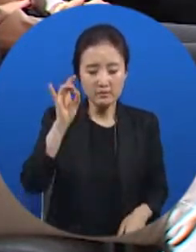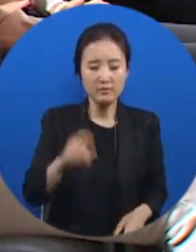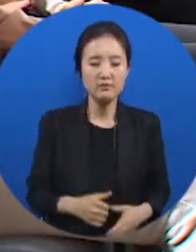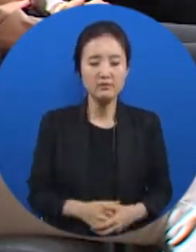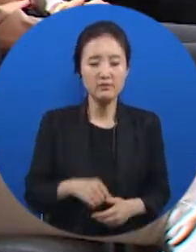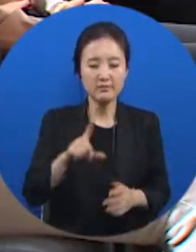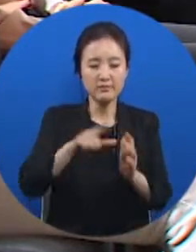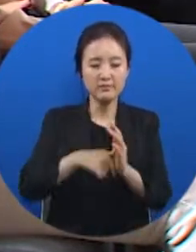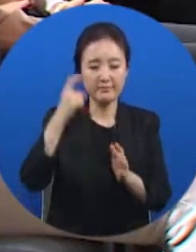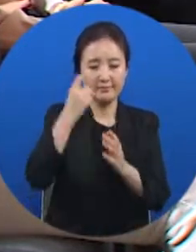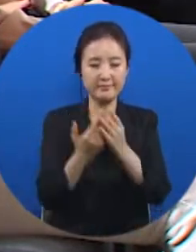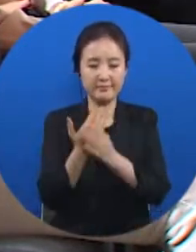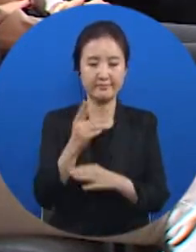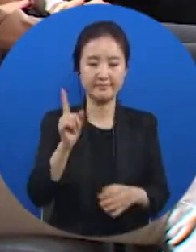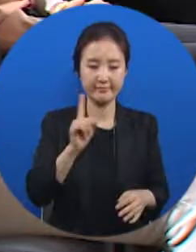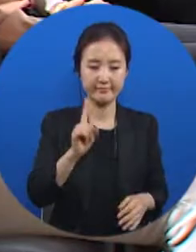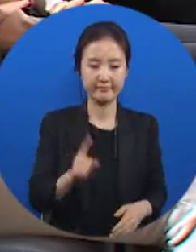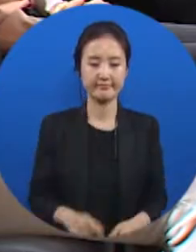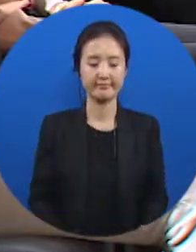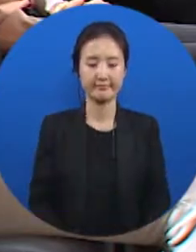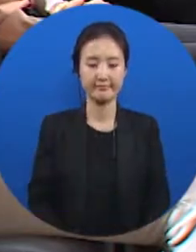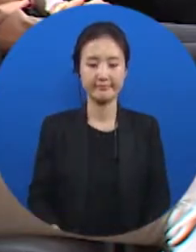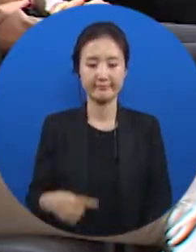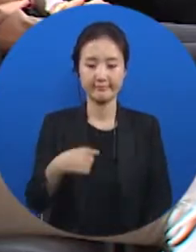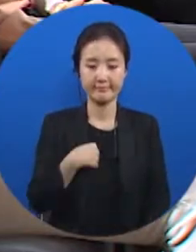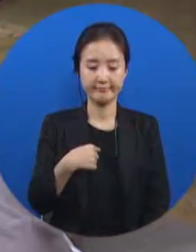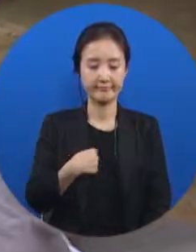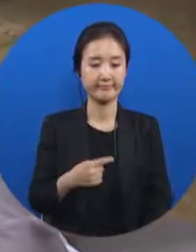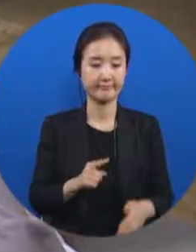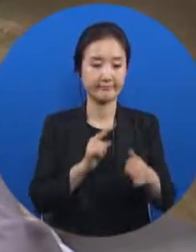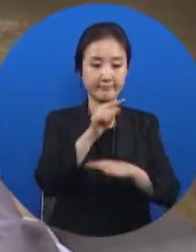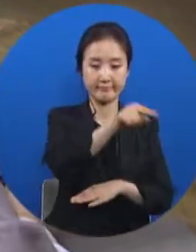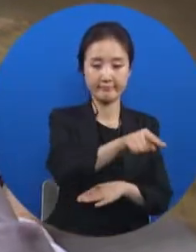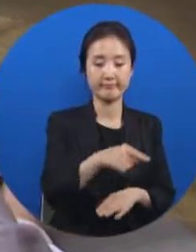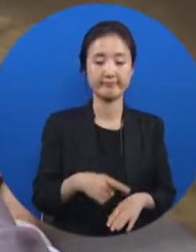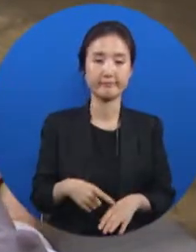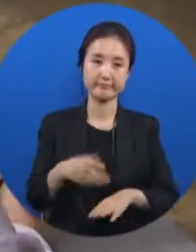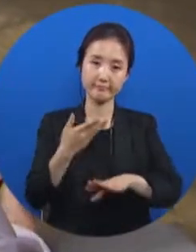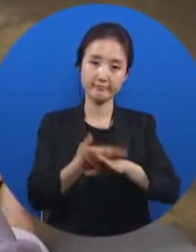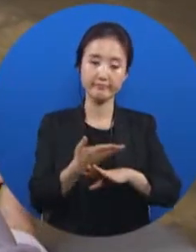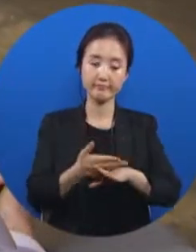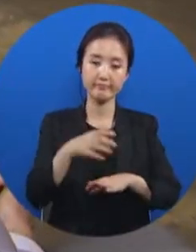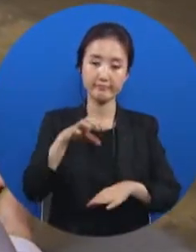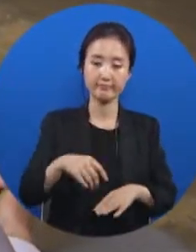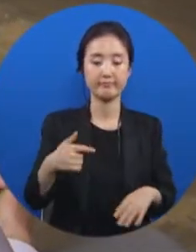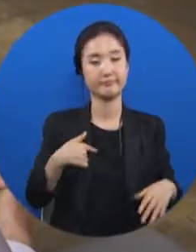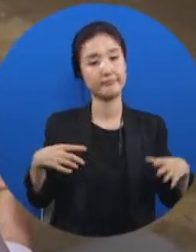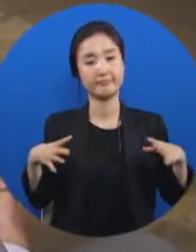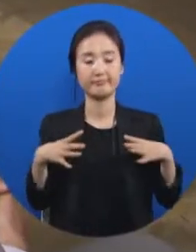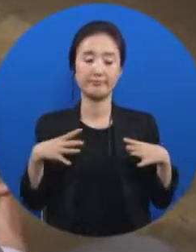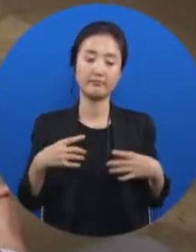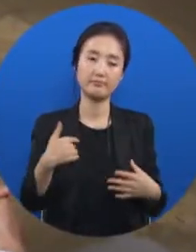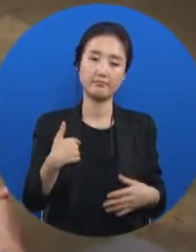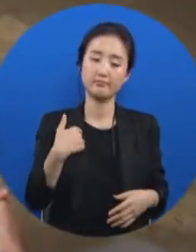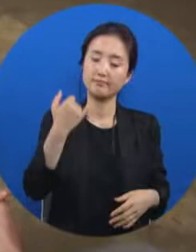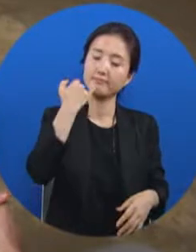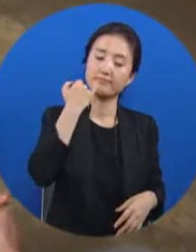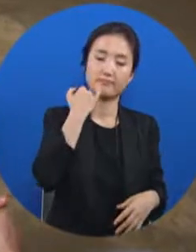그러면서 생각이 떠오르는 게 내가 밖에 나가서 이렇게 잘 나간다고 떠들고 괜찮다고